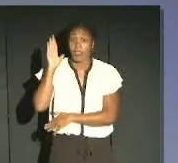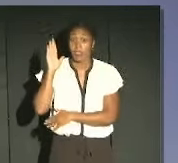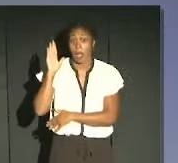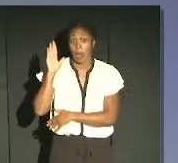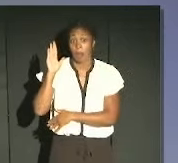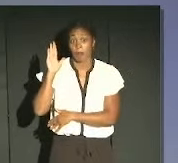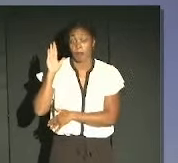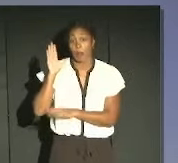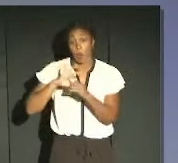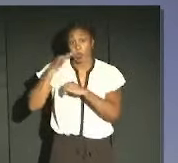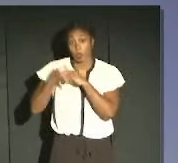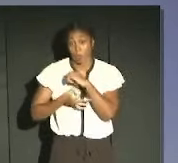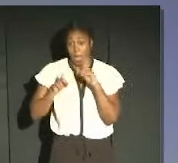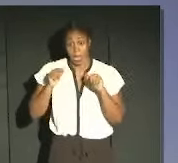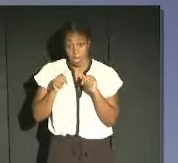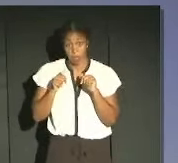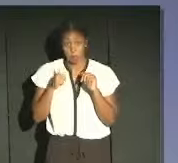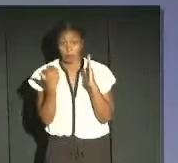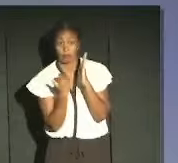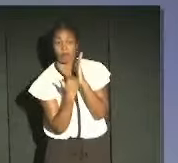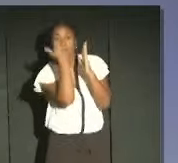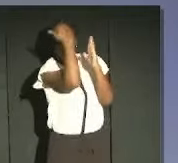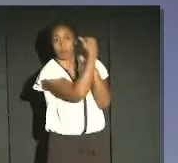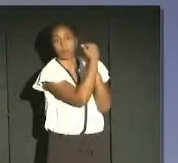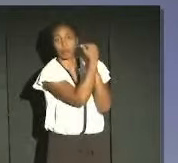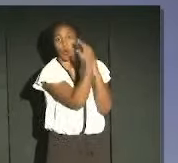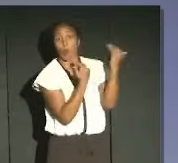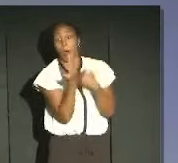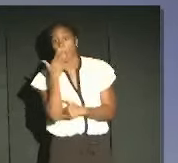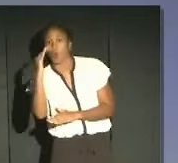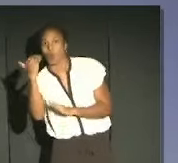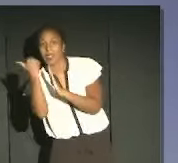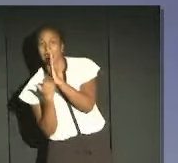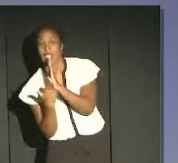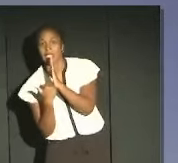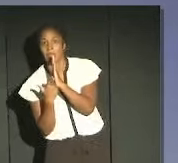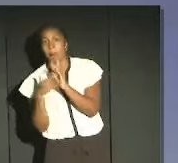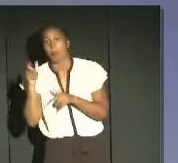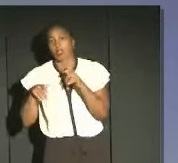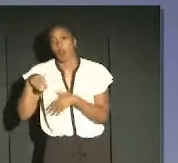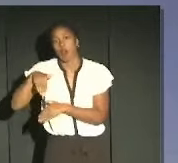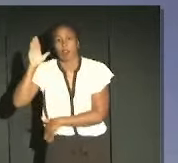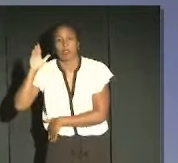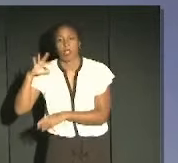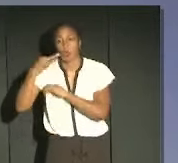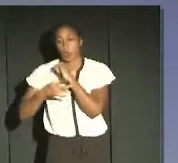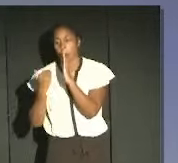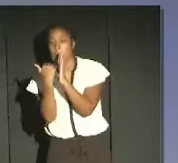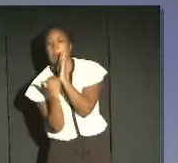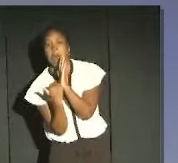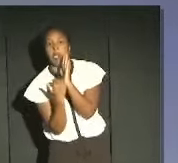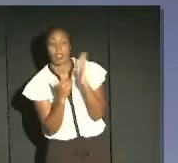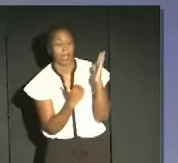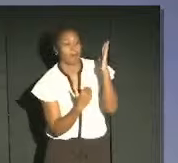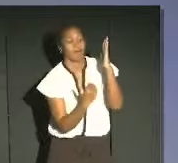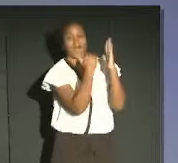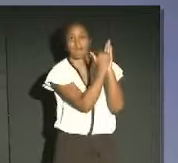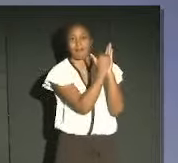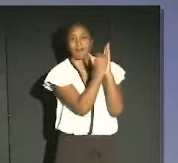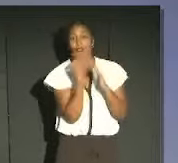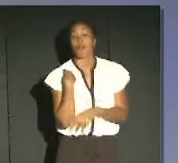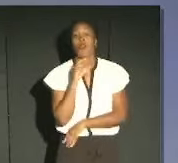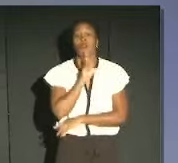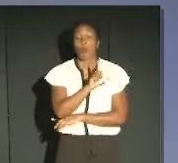l'ensemble des listes qui sont candidates à ces élections européennes et je suis fierre d'avoir en numéro 2 sur ma liste youunus